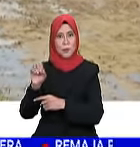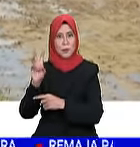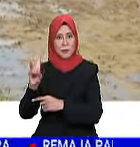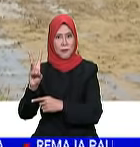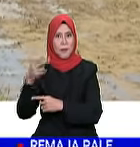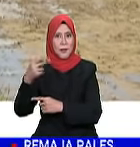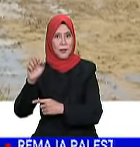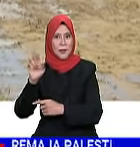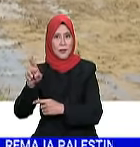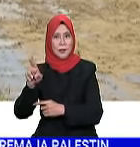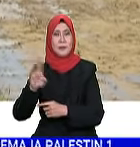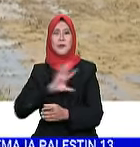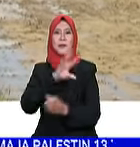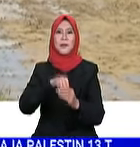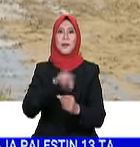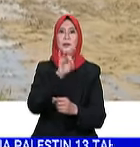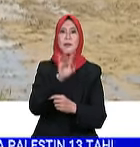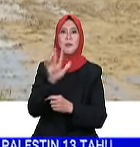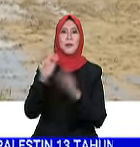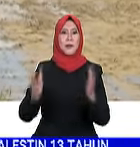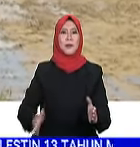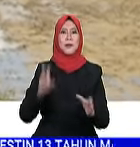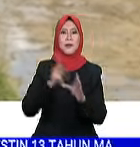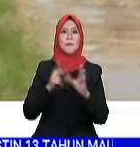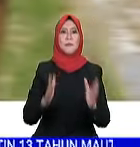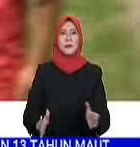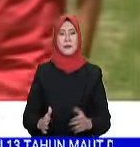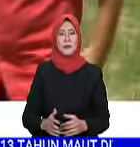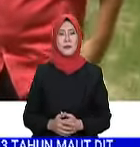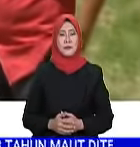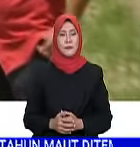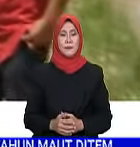64.106 hektar melibatkan 85 orang peserta.